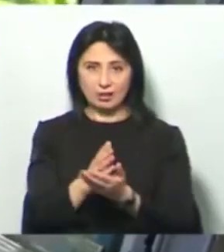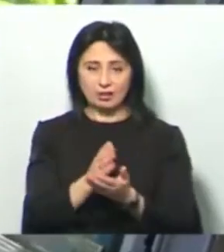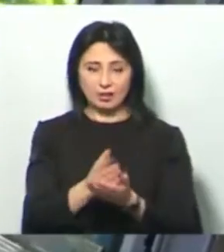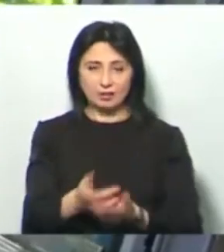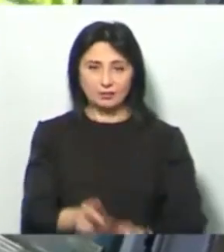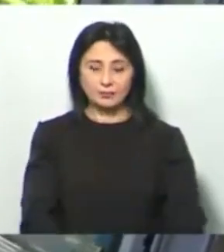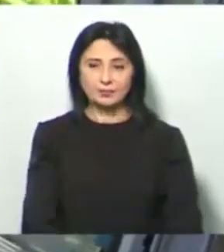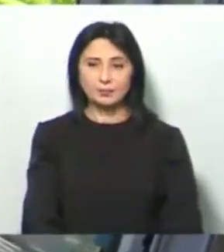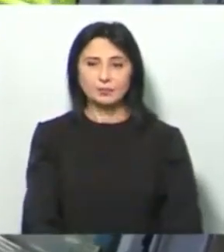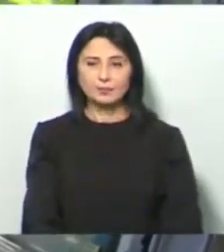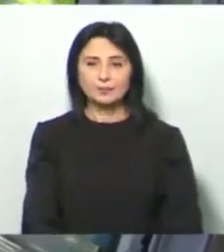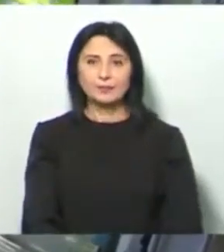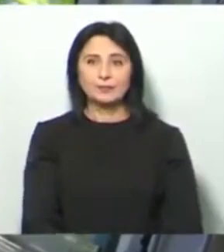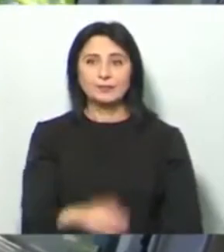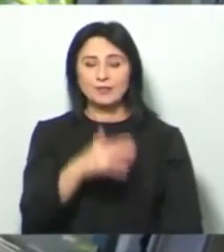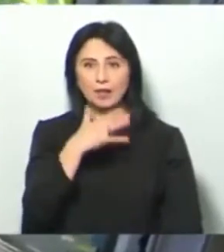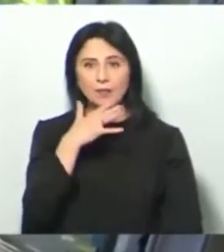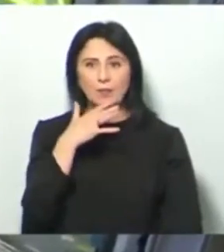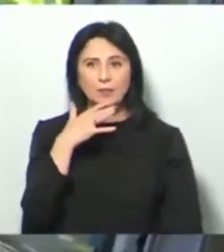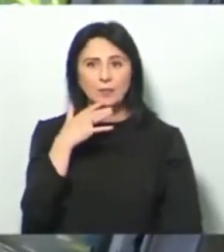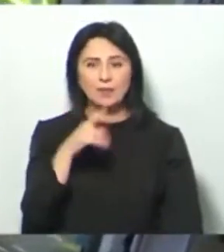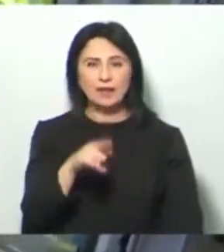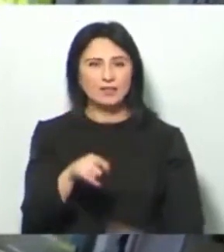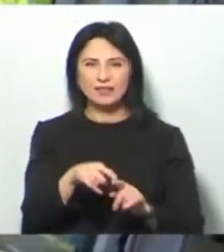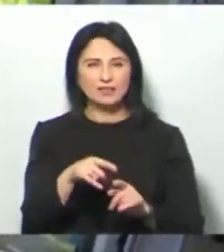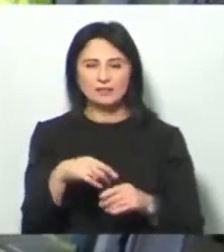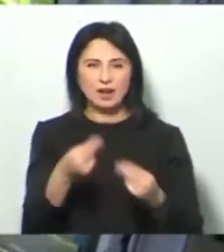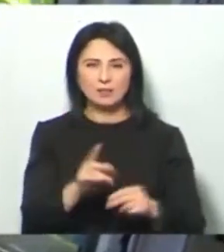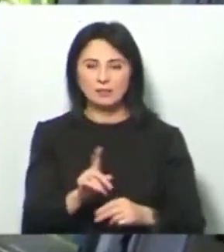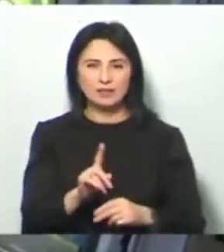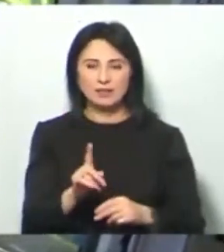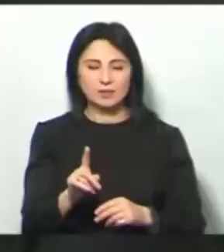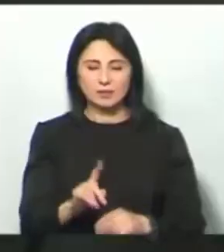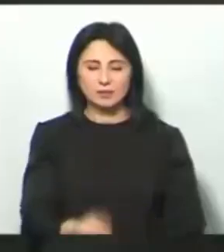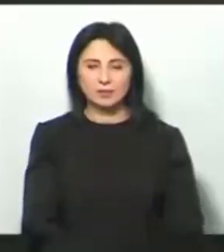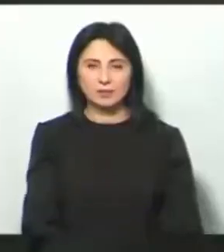არიან, მაი ბევრ საფეს არ მიცემს ადამიანს.